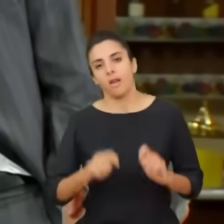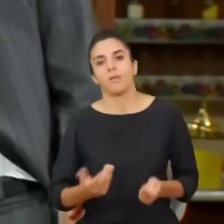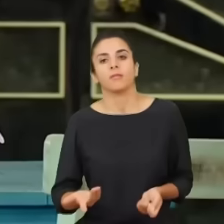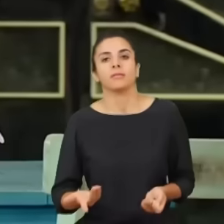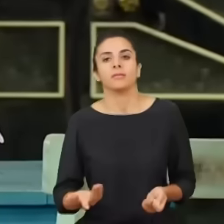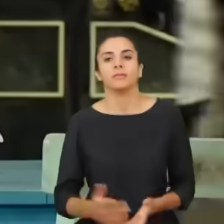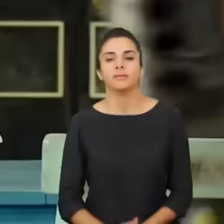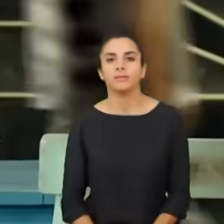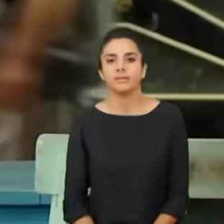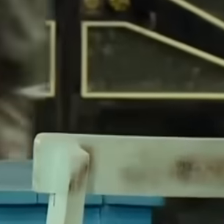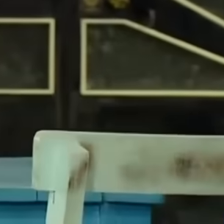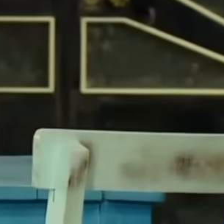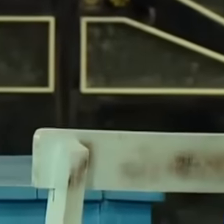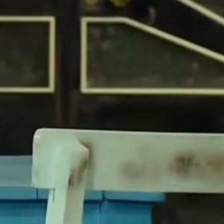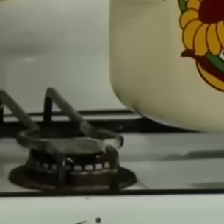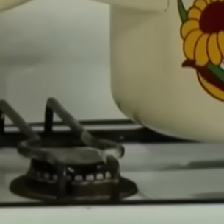Eyvallah.